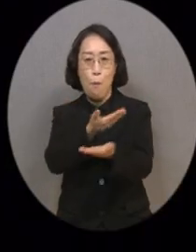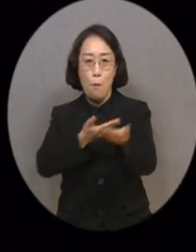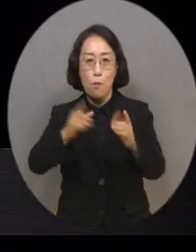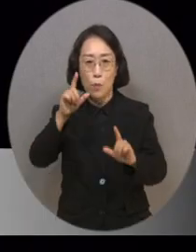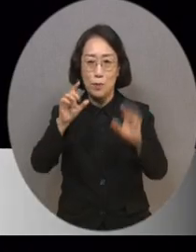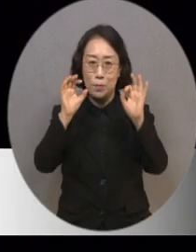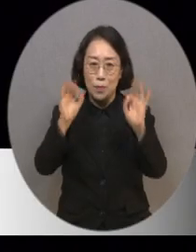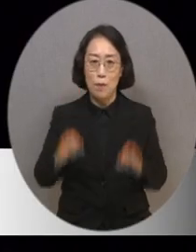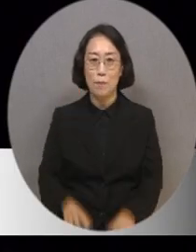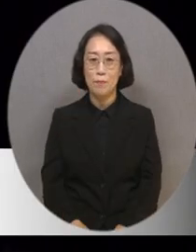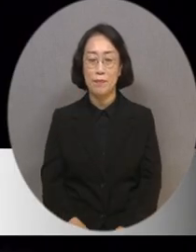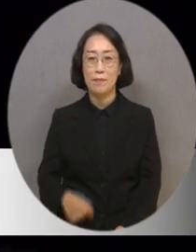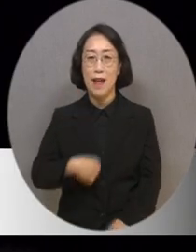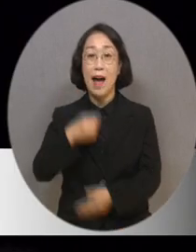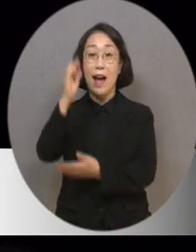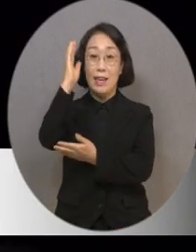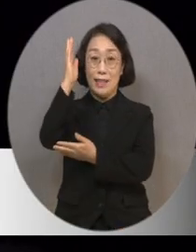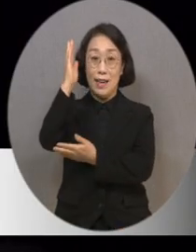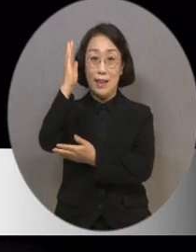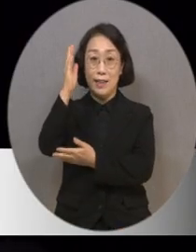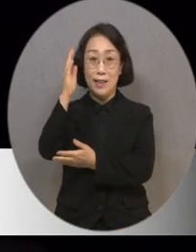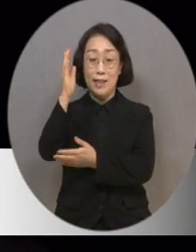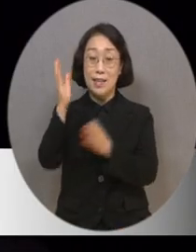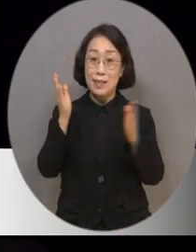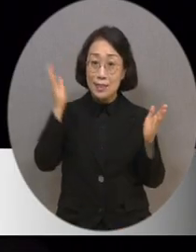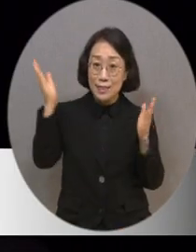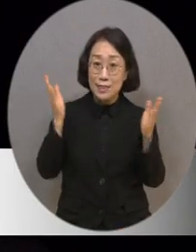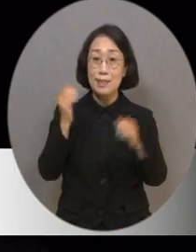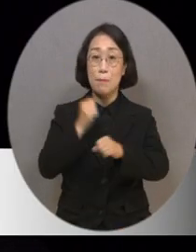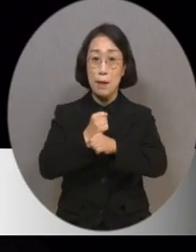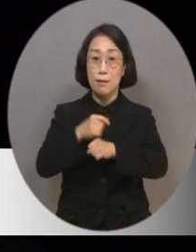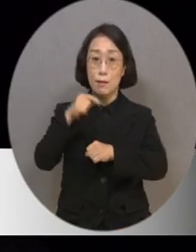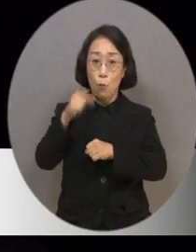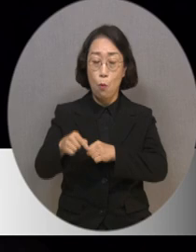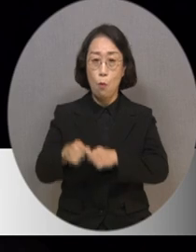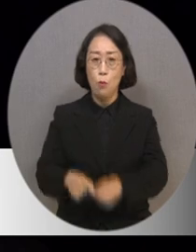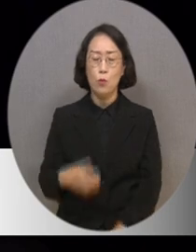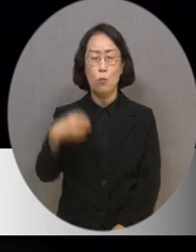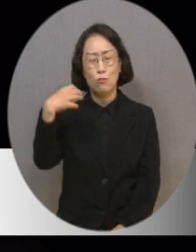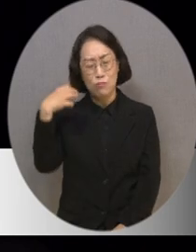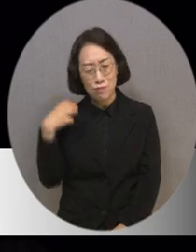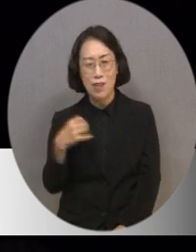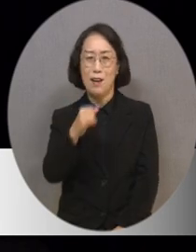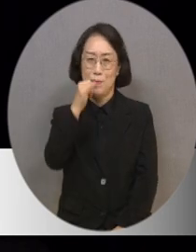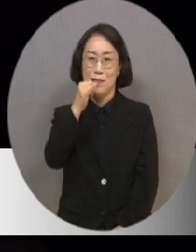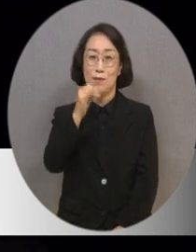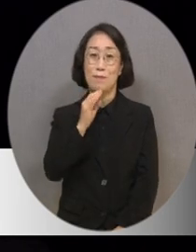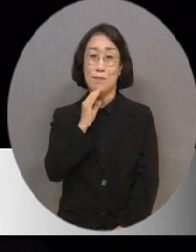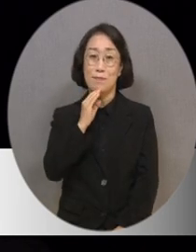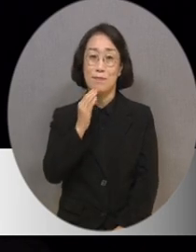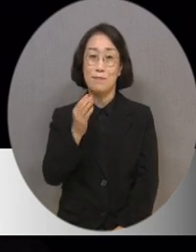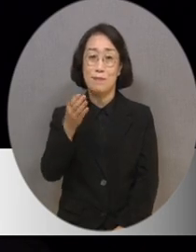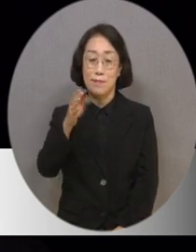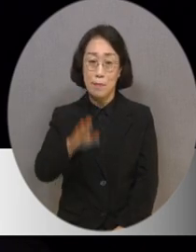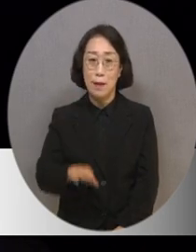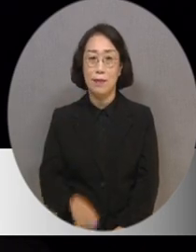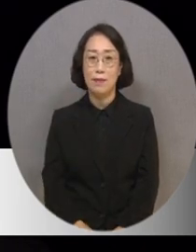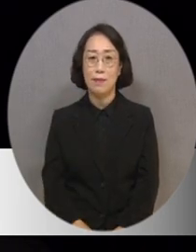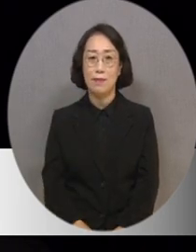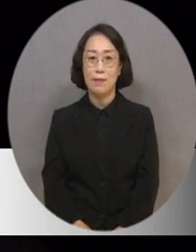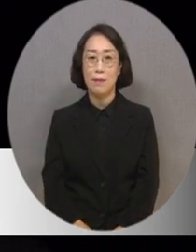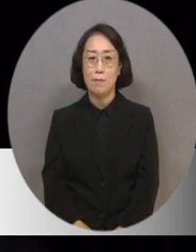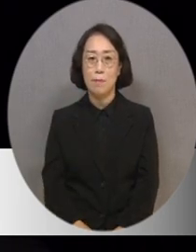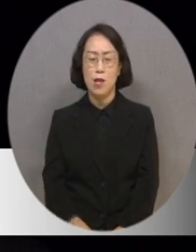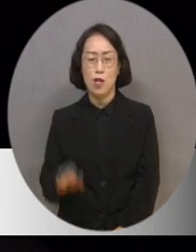모습입니다. 제 이야기로 극이 만들어진다는 것에 어느 부분에서는 부담도 사실은 되는 게 있었던 것 같아요.